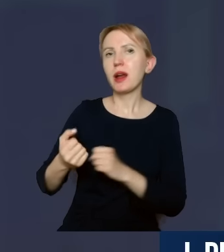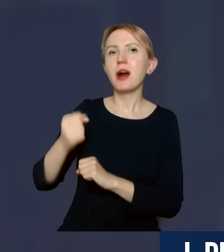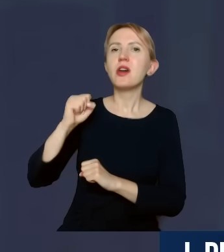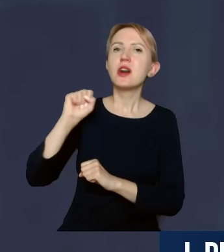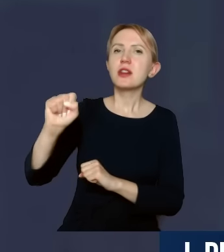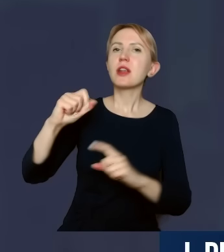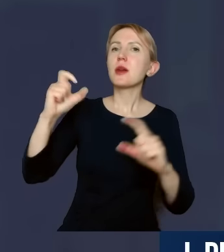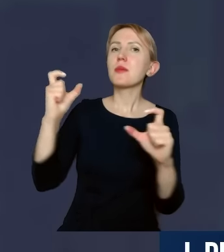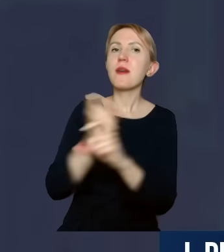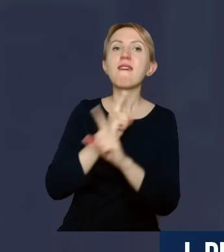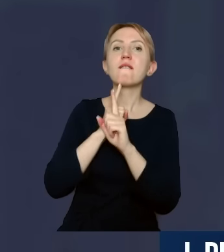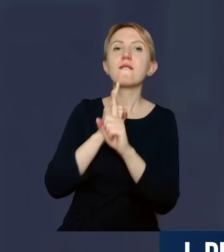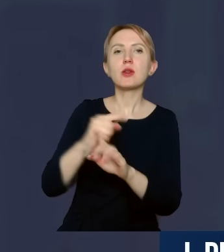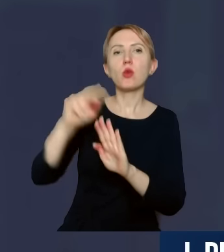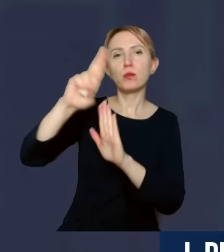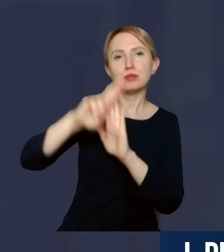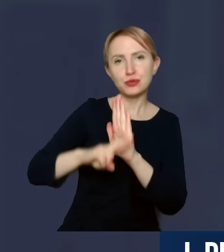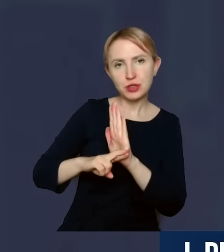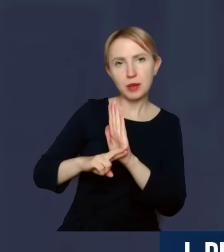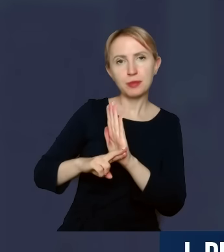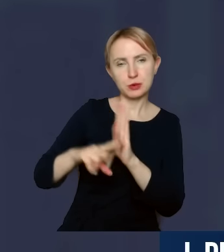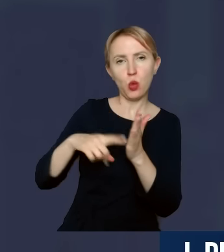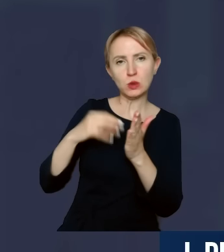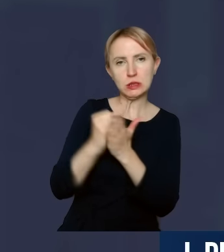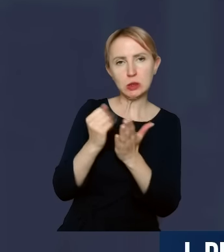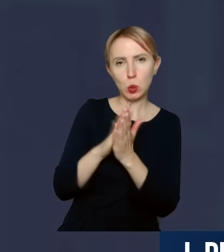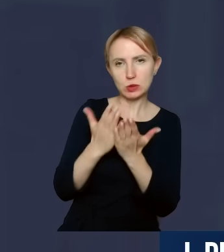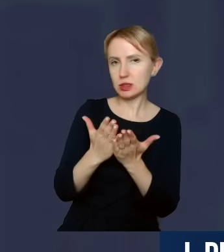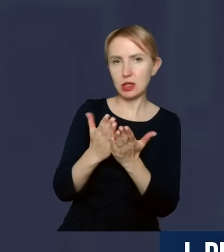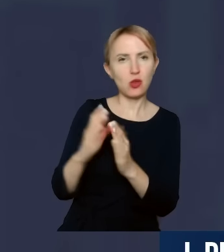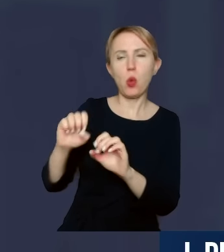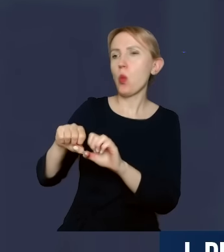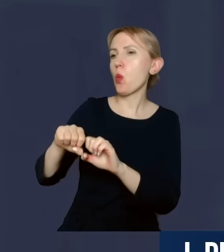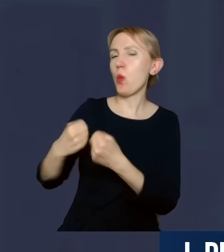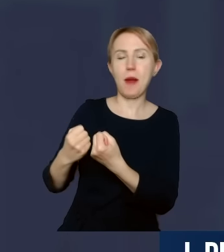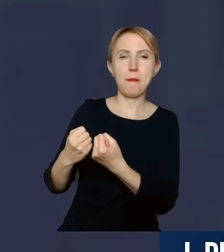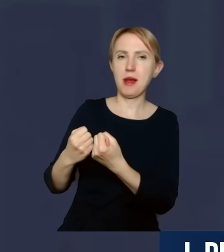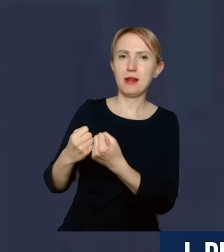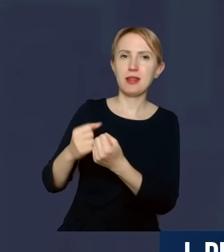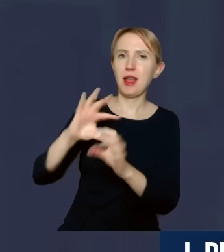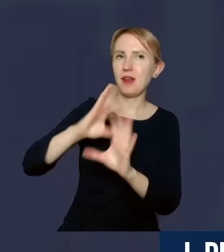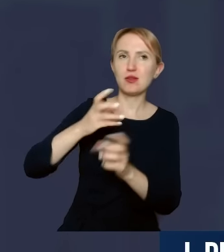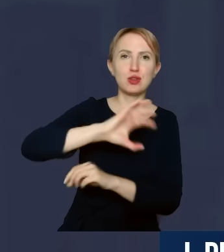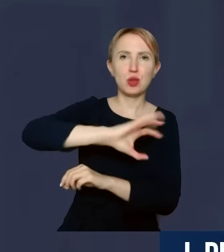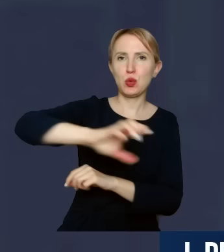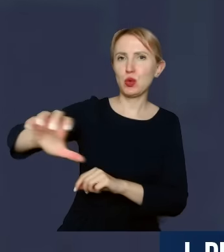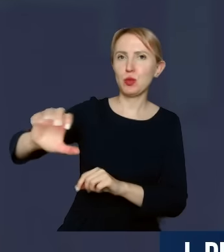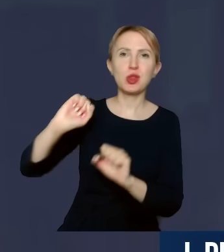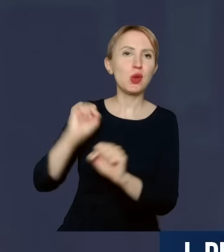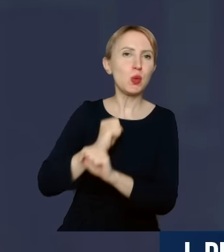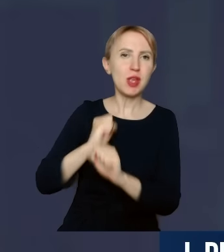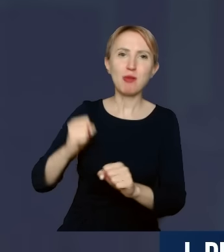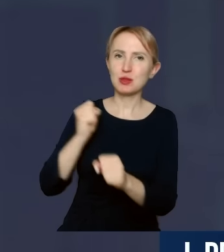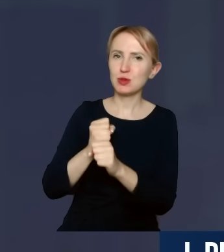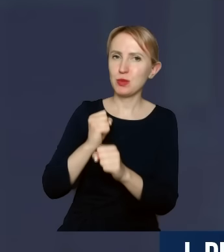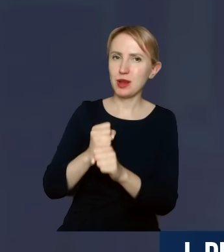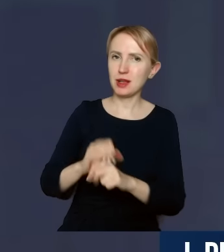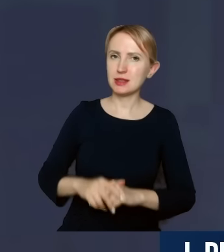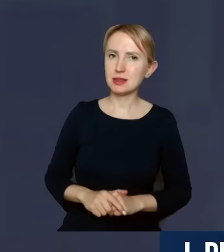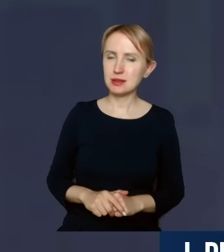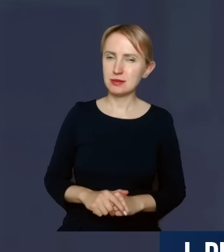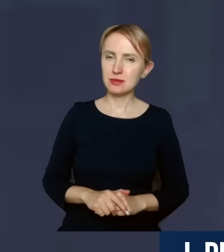państwie zgodnie z regułami przyjętymi przez konstytucję jest naruszaniem przez te wszystkie podmioty, które to uniemożliwiają, naruszeniem konstytucji,